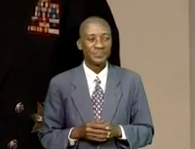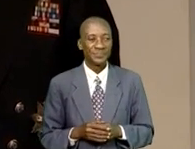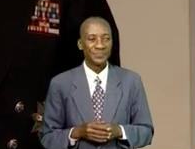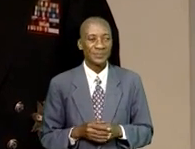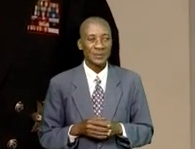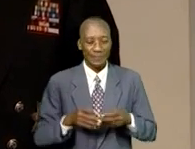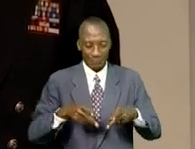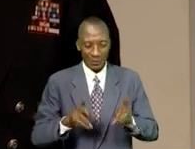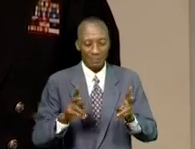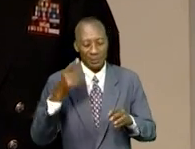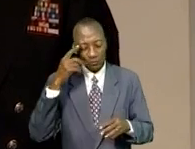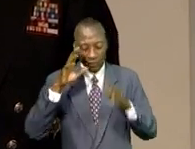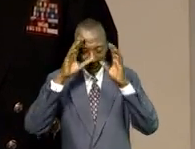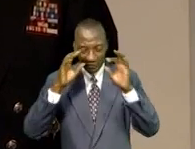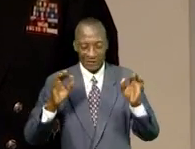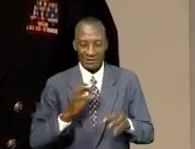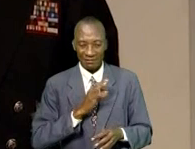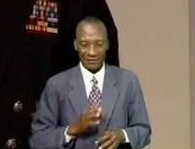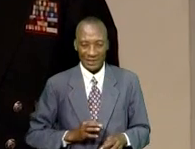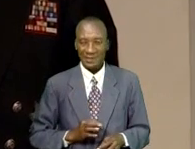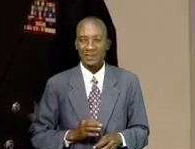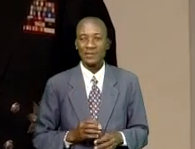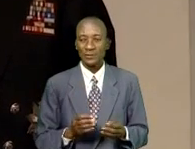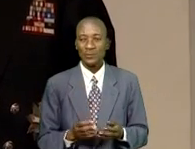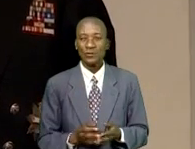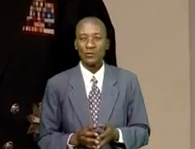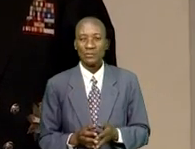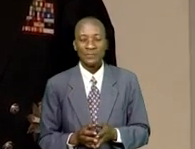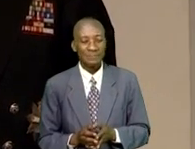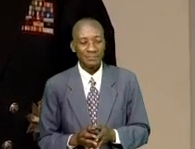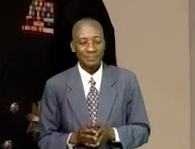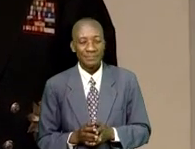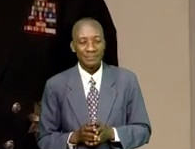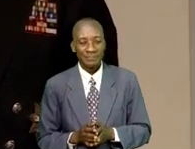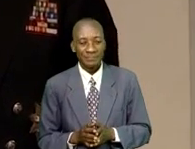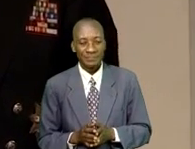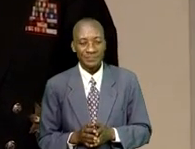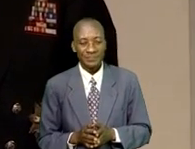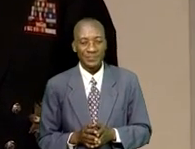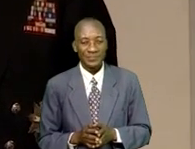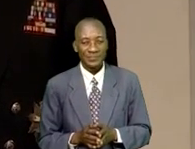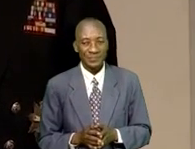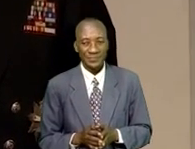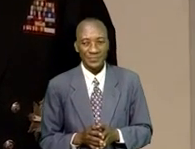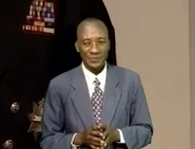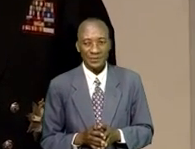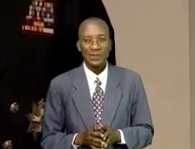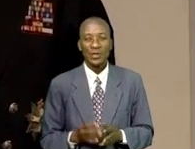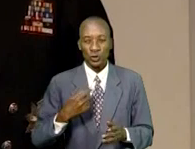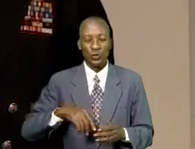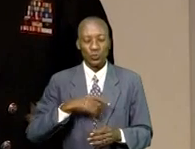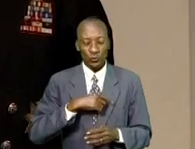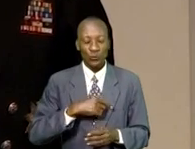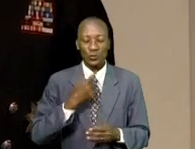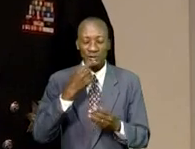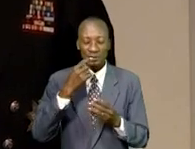Félix Antoine Tshisekedi Tshilombo. Cette prestigieuse reconnaissance envers le président de la République démocratique